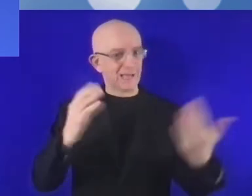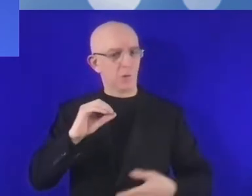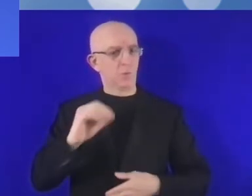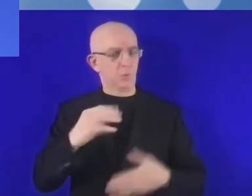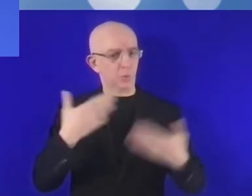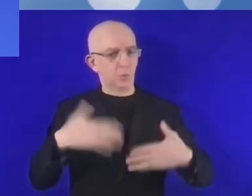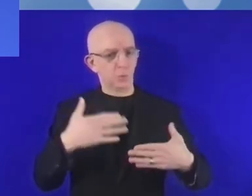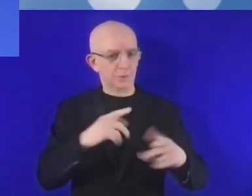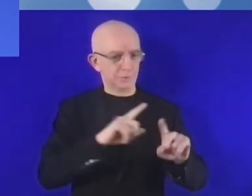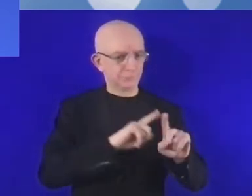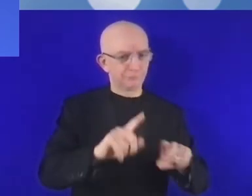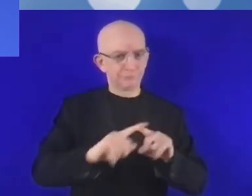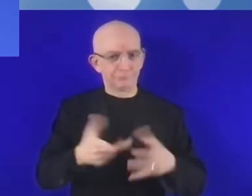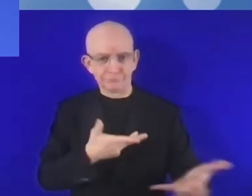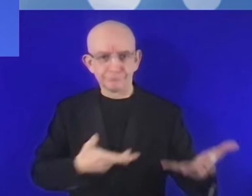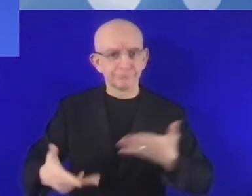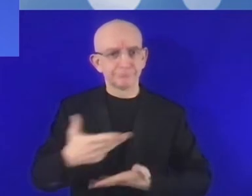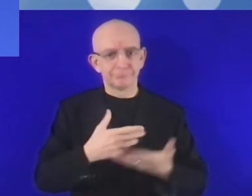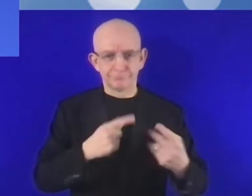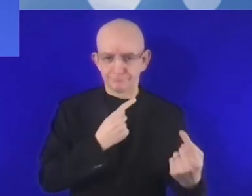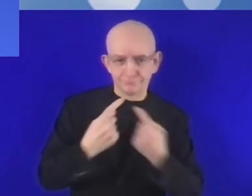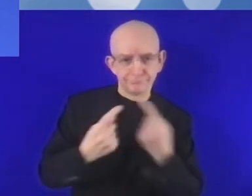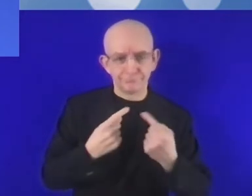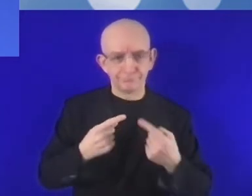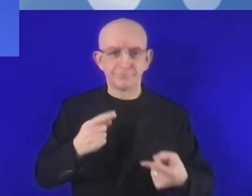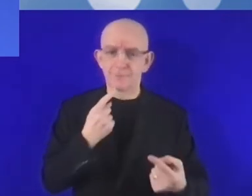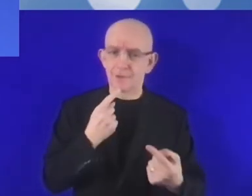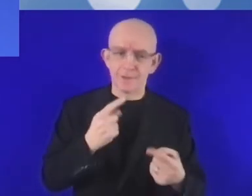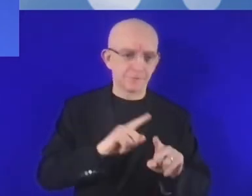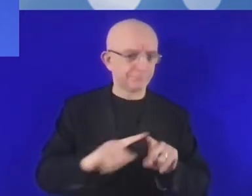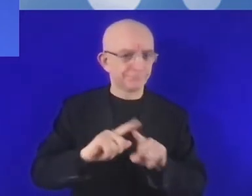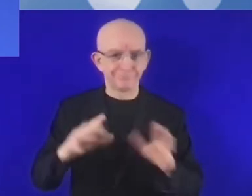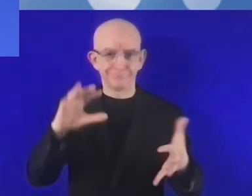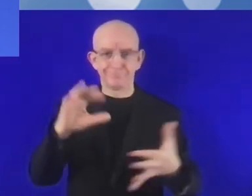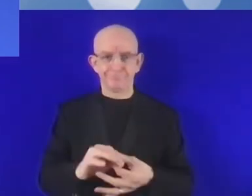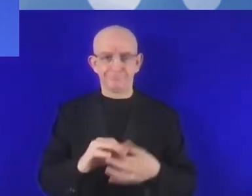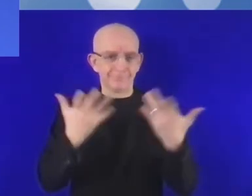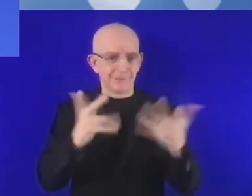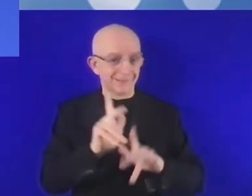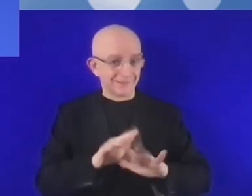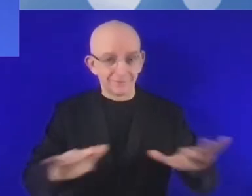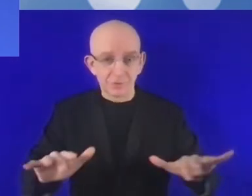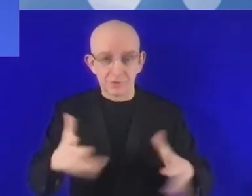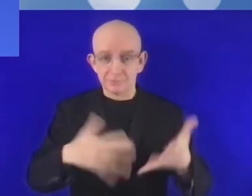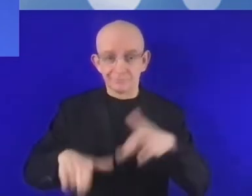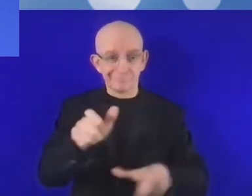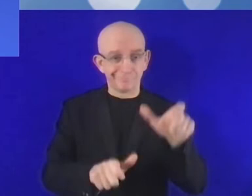نحن نشهد بالفعل مؤتمرا متعدد الأطراف والآراء، هذا ما تريده